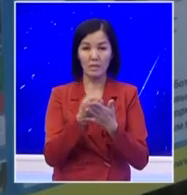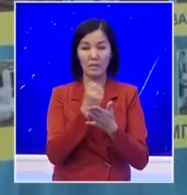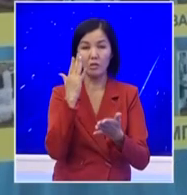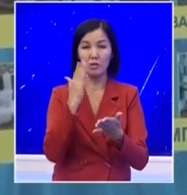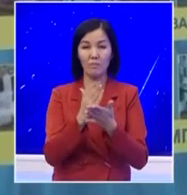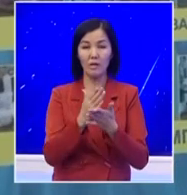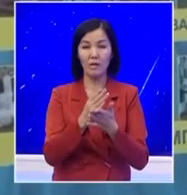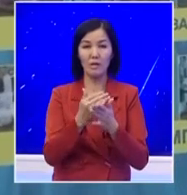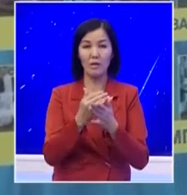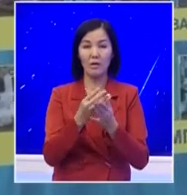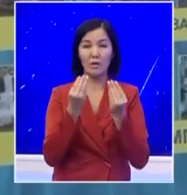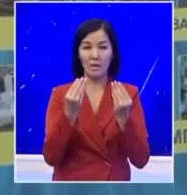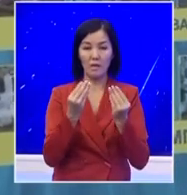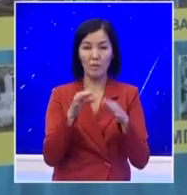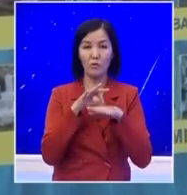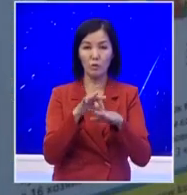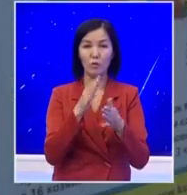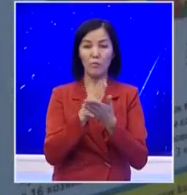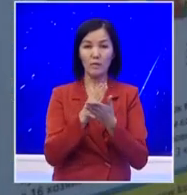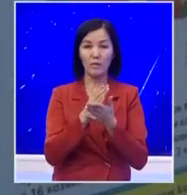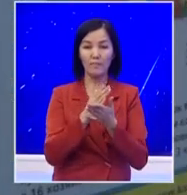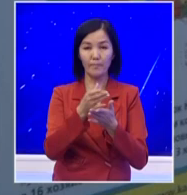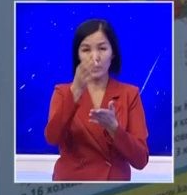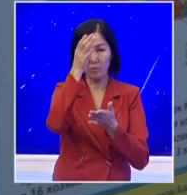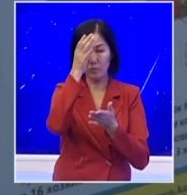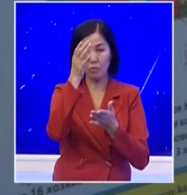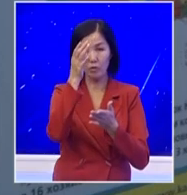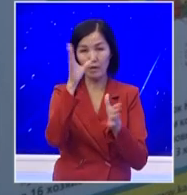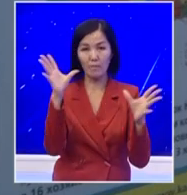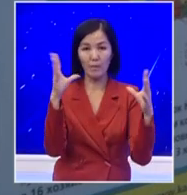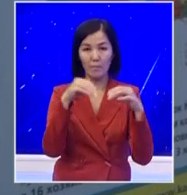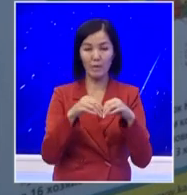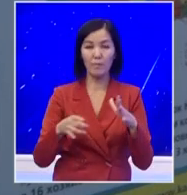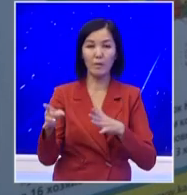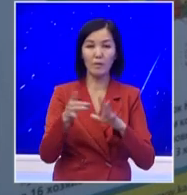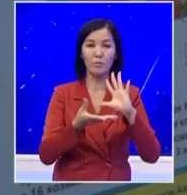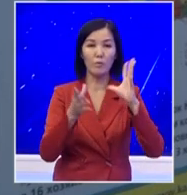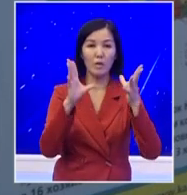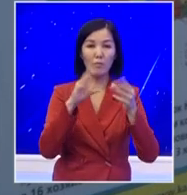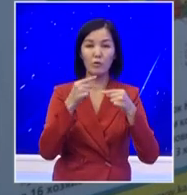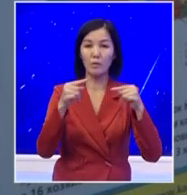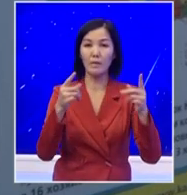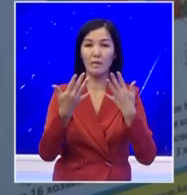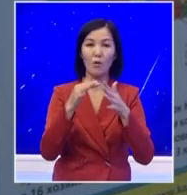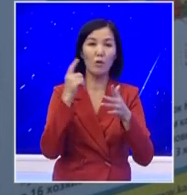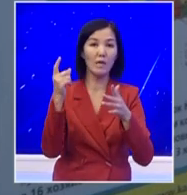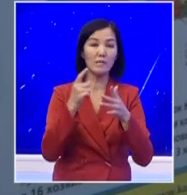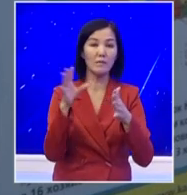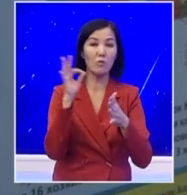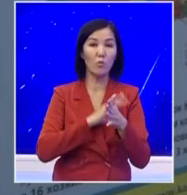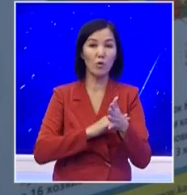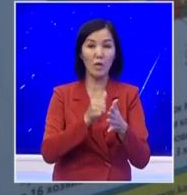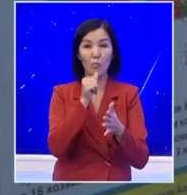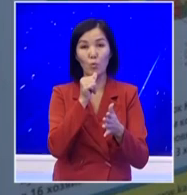жүріп жатыр. Сондықтан бұл ученыйлардың істеген жұмысын әрмен қарай республика бойынша жалғастыру керек. Бұны мен тоқтамау керек,